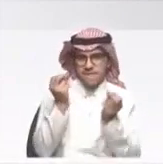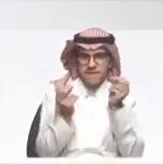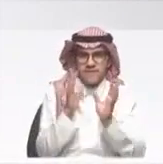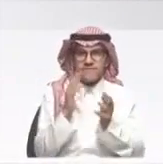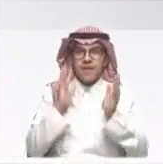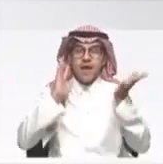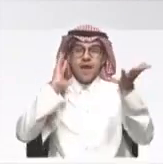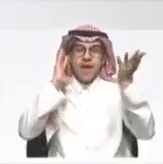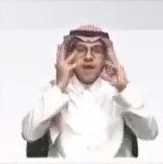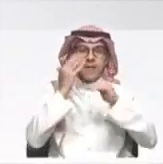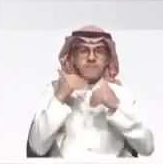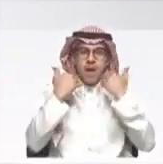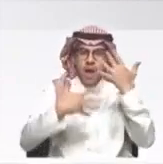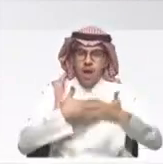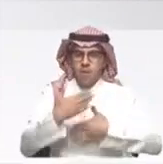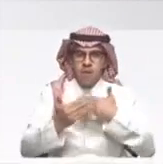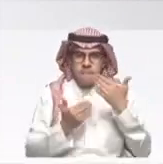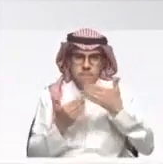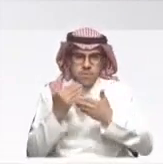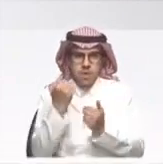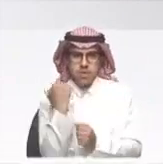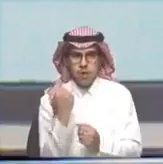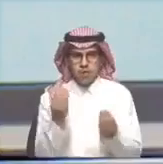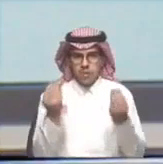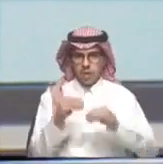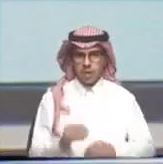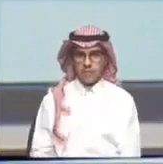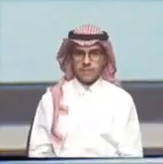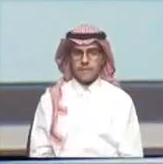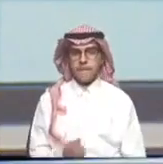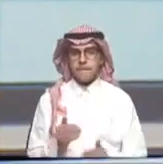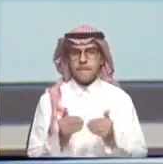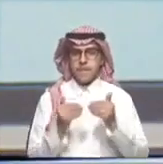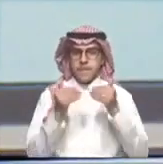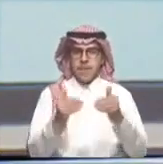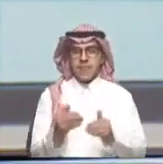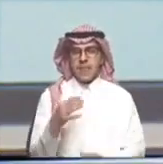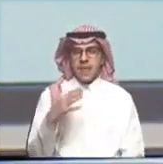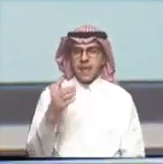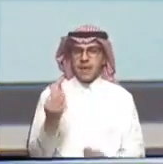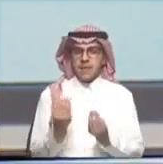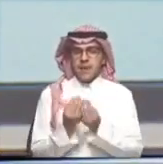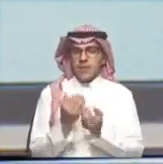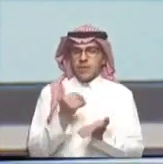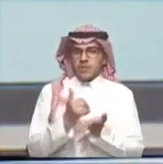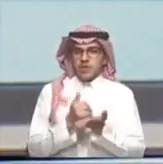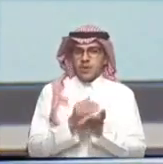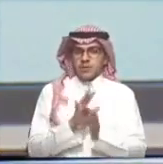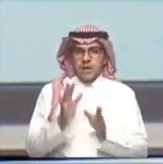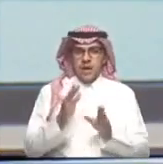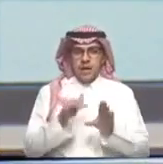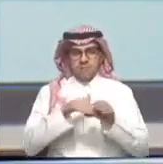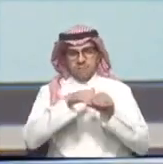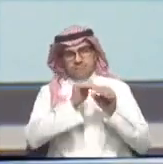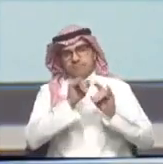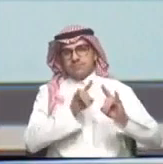العالم المتقدم لبناء قدرات وطنية متميزة. غادر عدد من أصحاب السمو والفخامة قادة